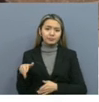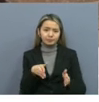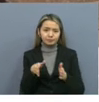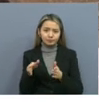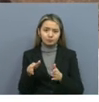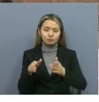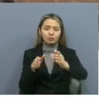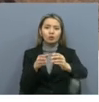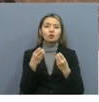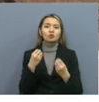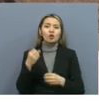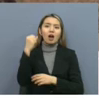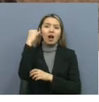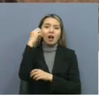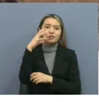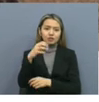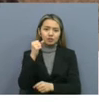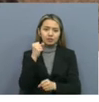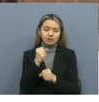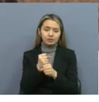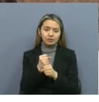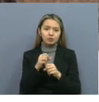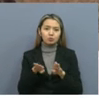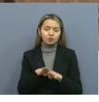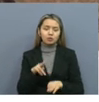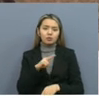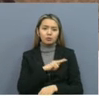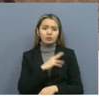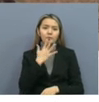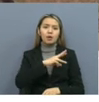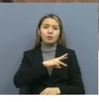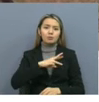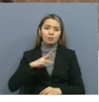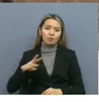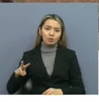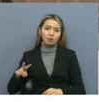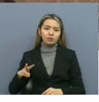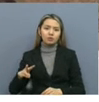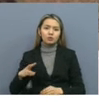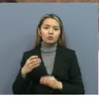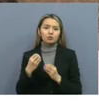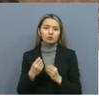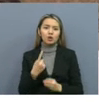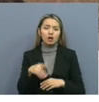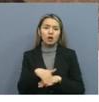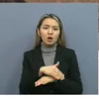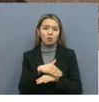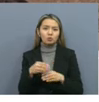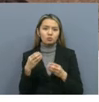мына көшені жарықтау жөнінде жұмыстар атқарып 5 миллион қаржы бөлінді. Қазір енді бір көше Шелі ауылында